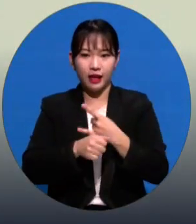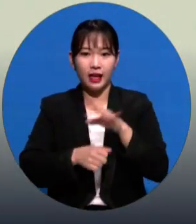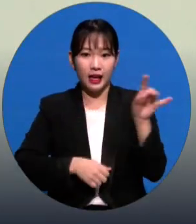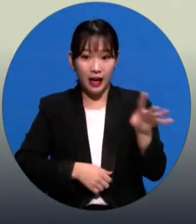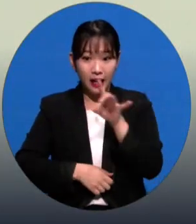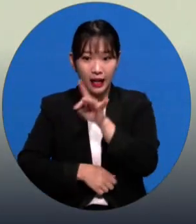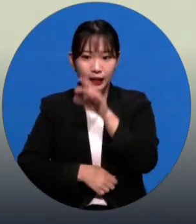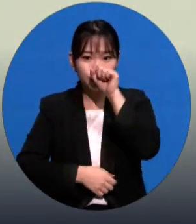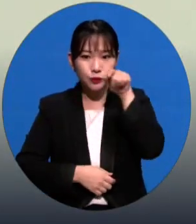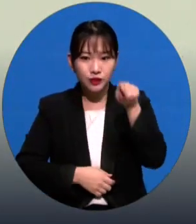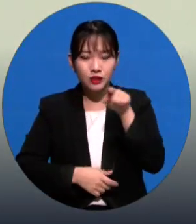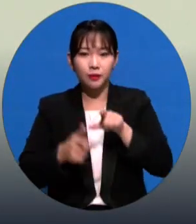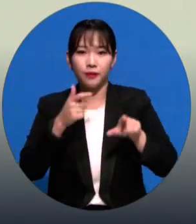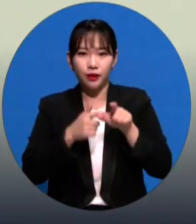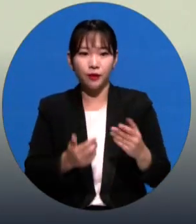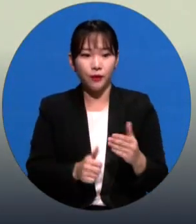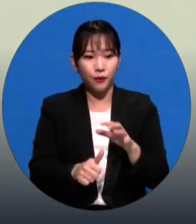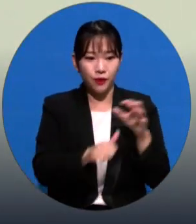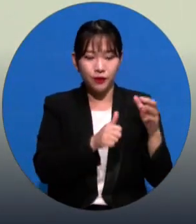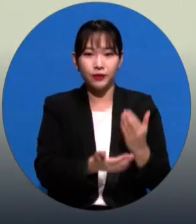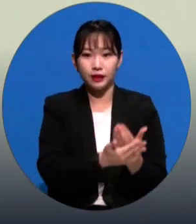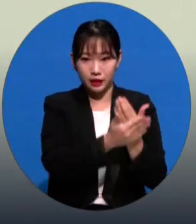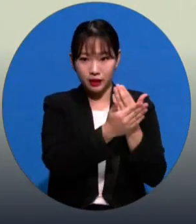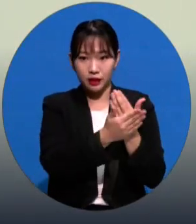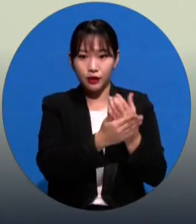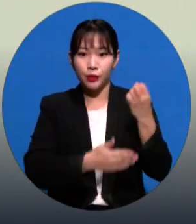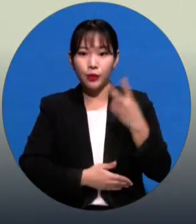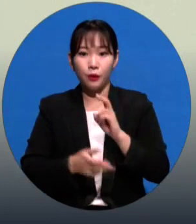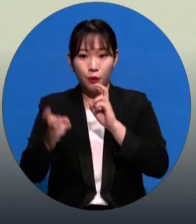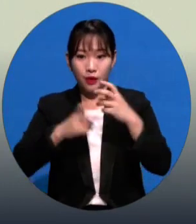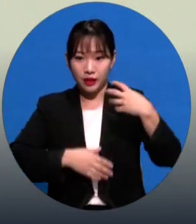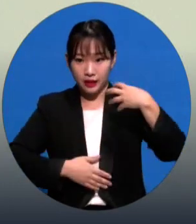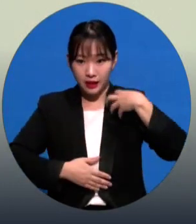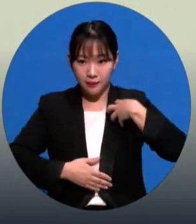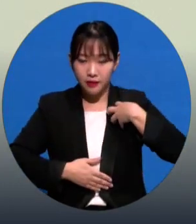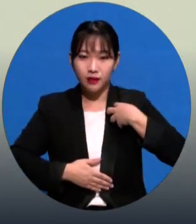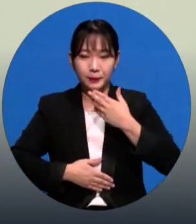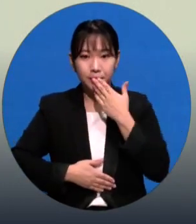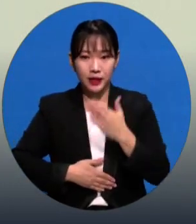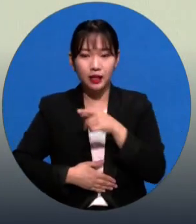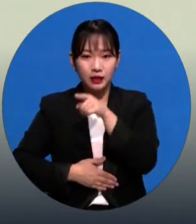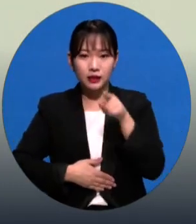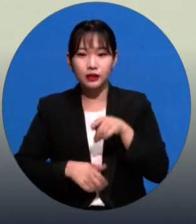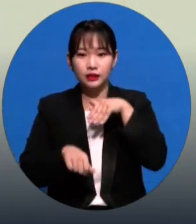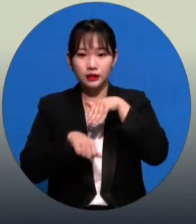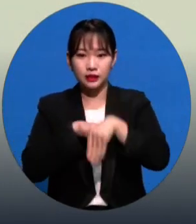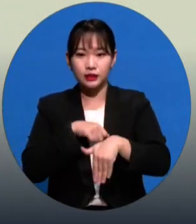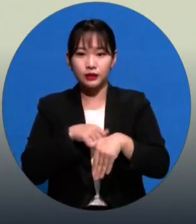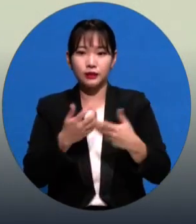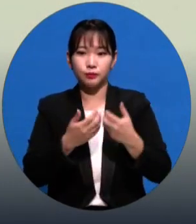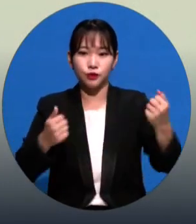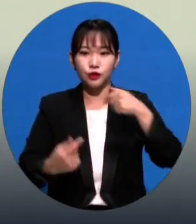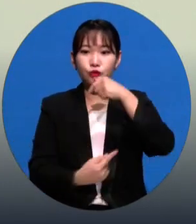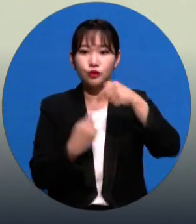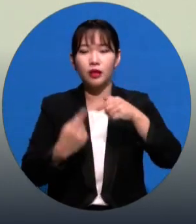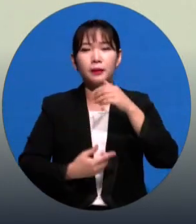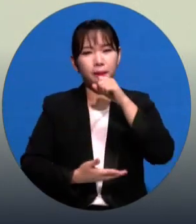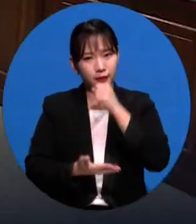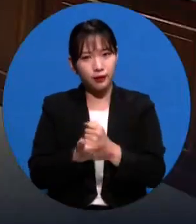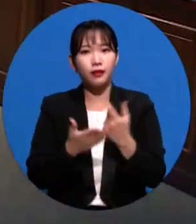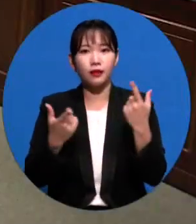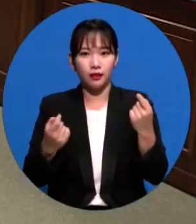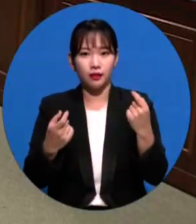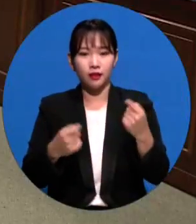어떤 장점들을 살려갈 수 있는 또 싱크탱크 역할을 할 수 있는 그런 형태로 분리 운영됨이 마땅하지